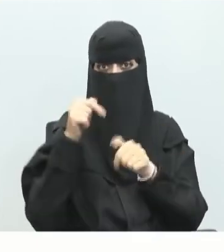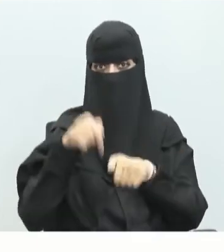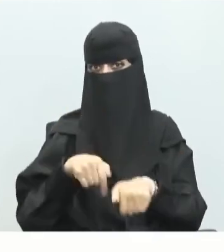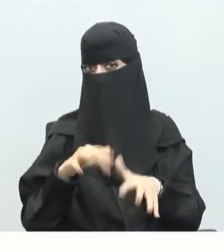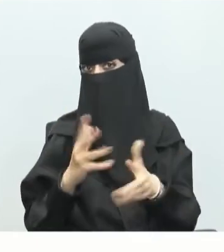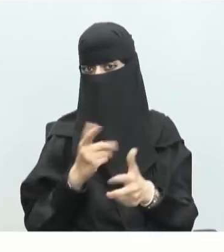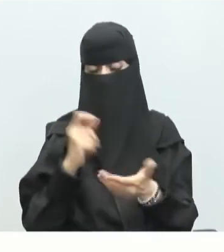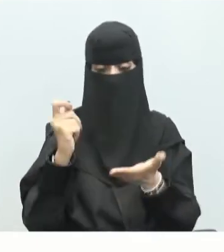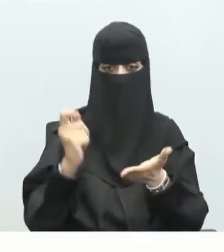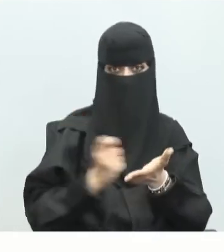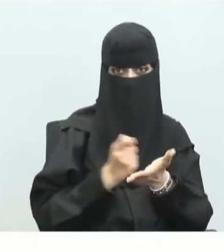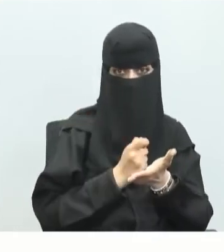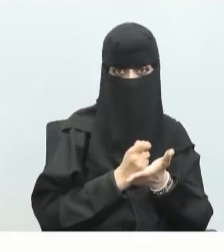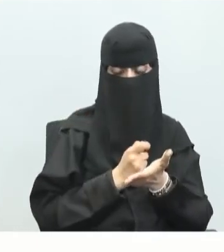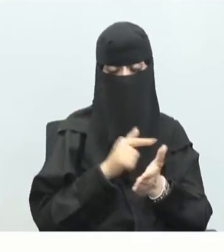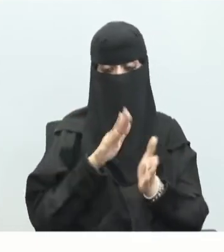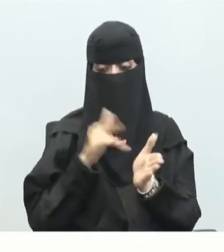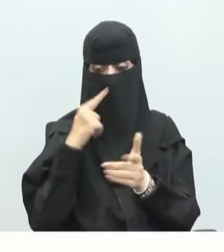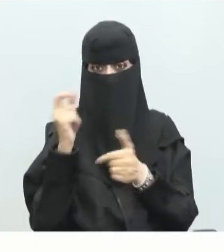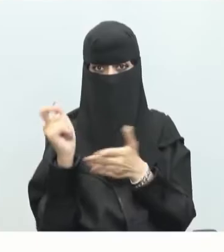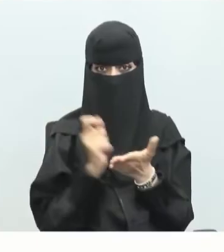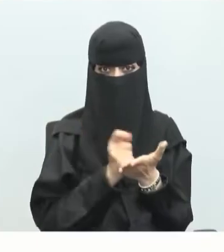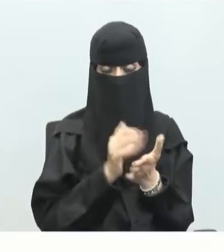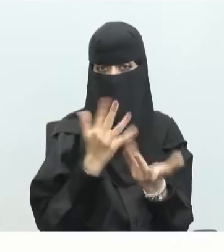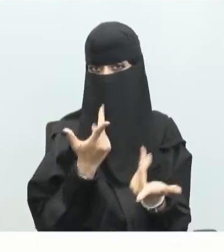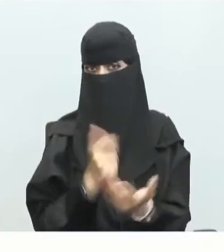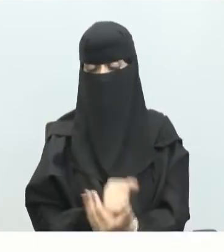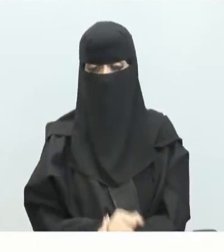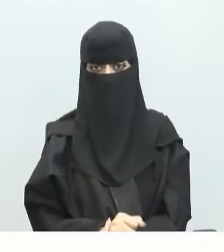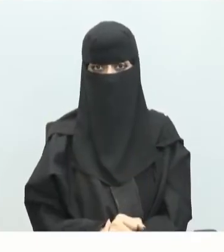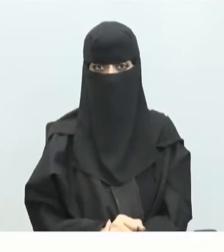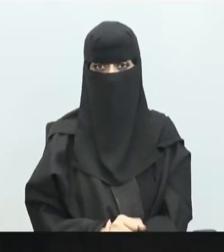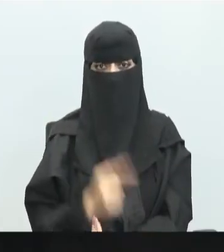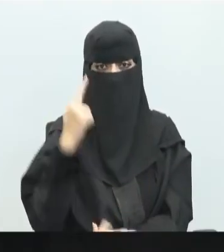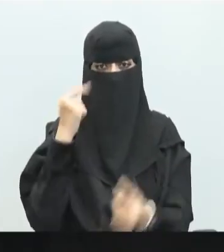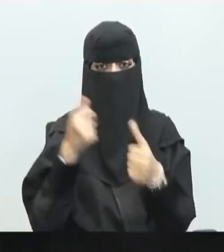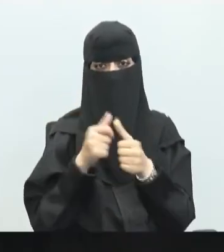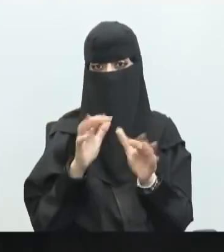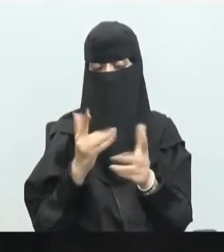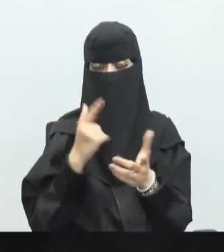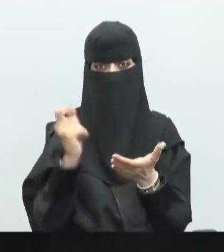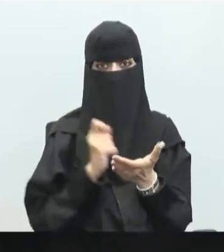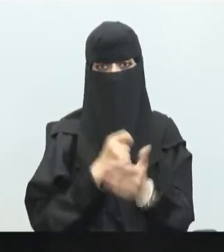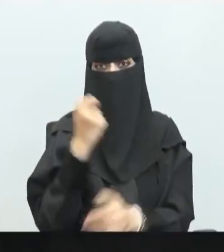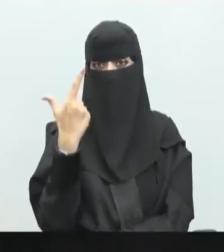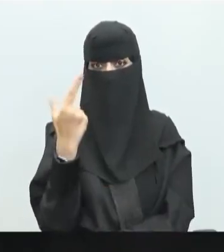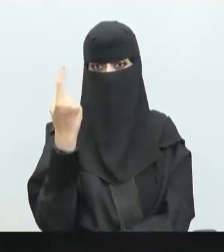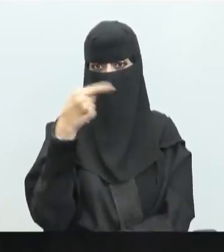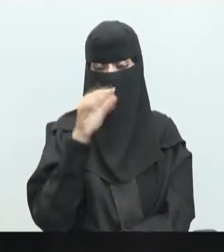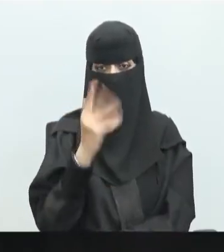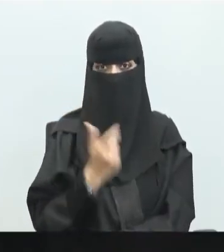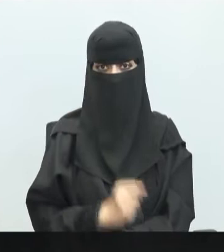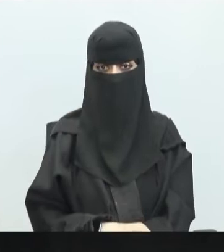اريد الان ان اكتب العدد سبعه اشهر يلا نتذكر سويا كيف نكتب العدد 17